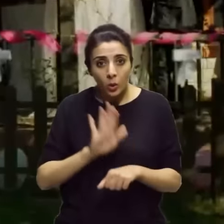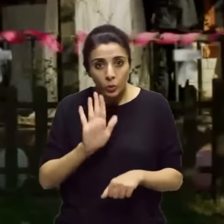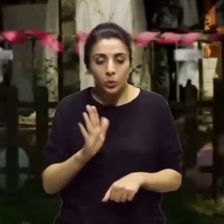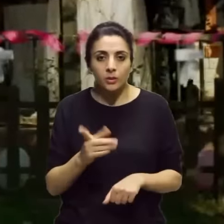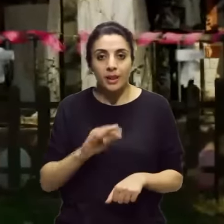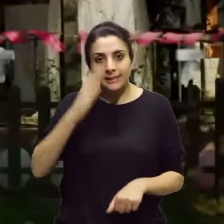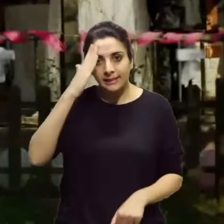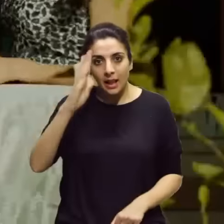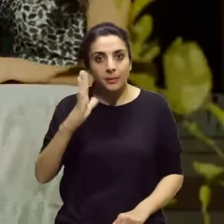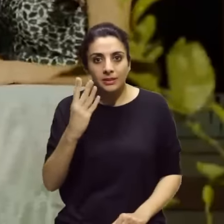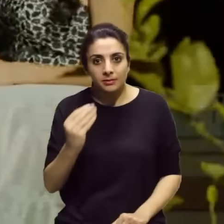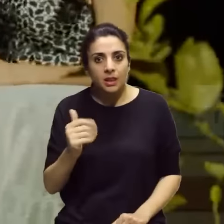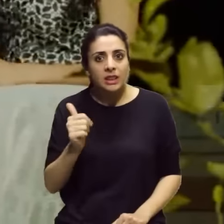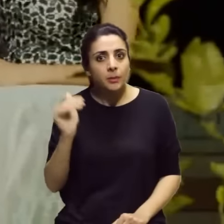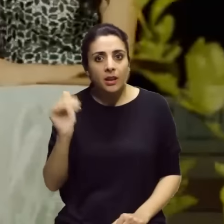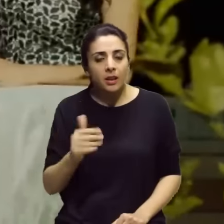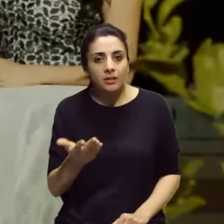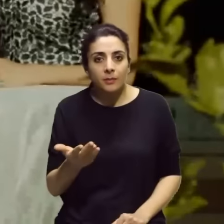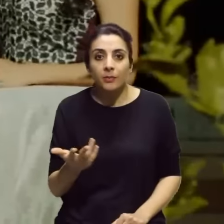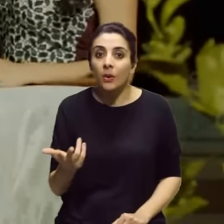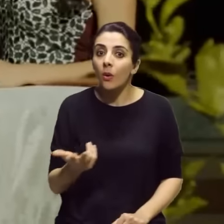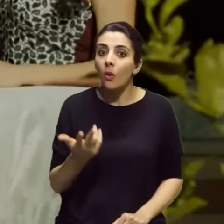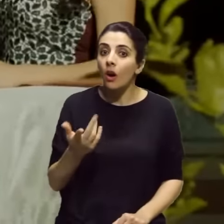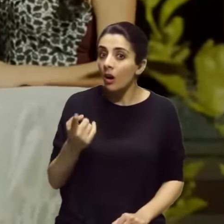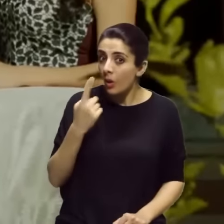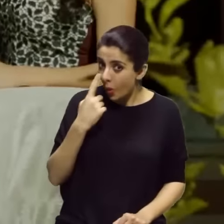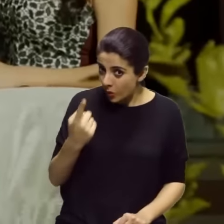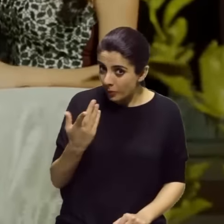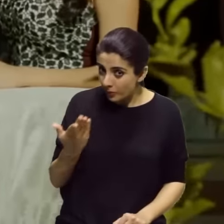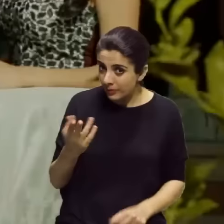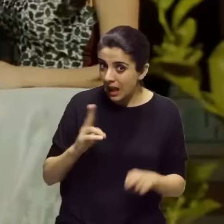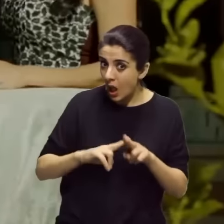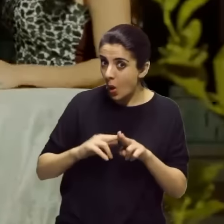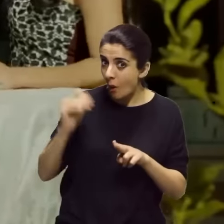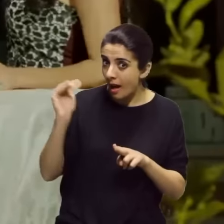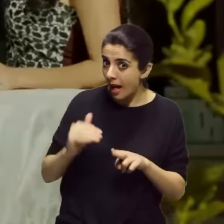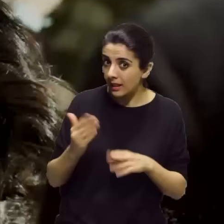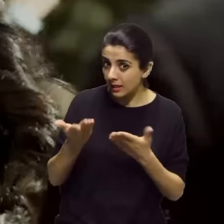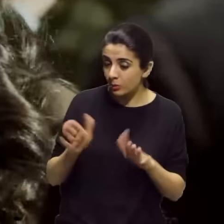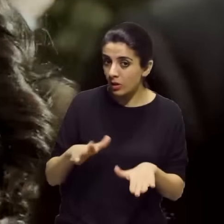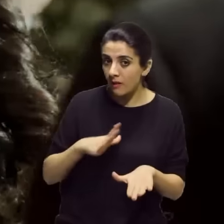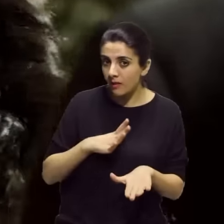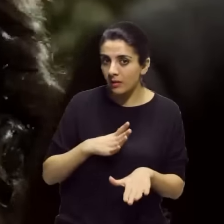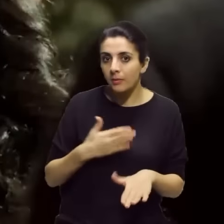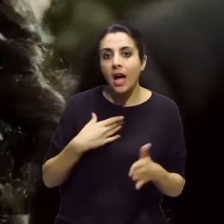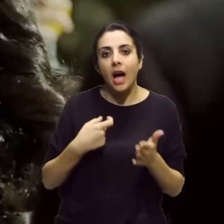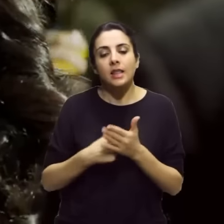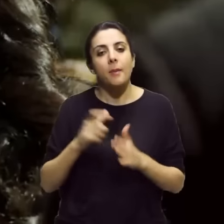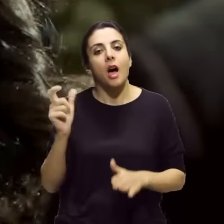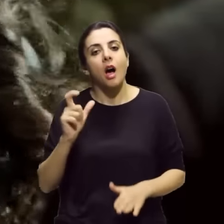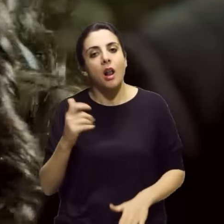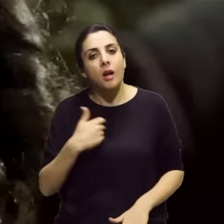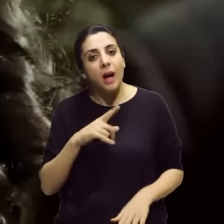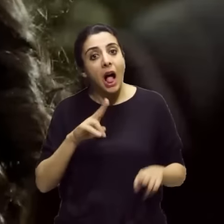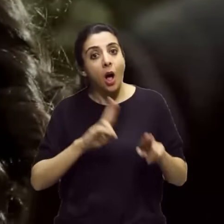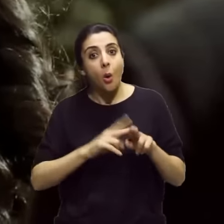dakika. Selam, ne haber? Ne zaman geldiniz? Oldu biraz. Gördün mü Ahmet? Kleopatra Hanımlar da buradaymış. Adım Aylin.